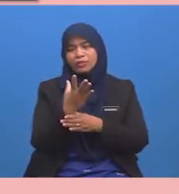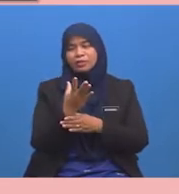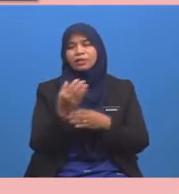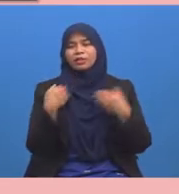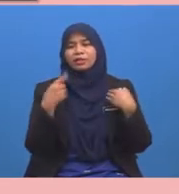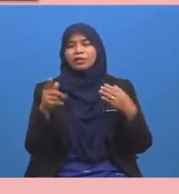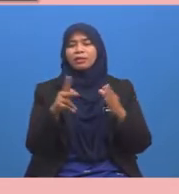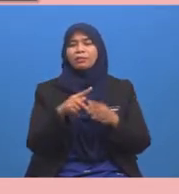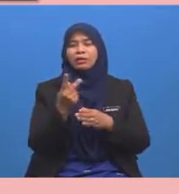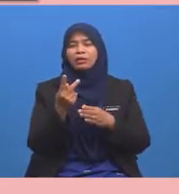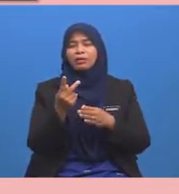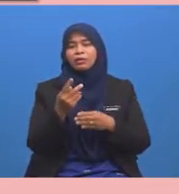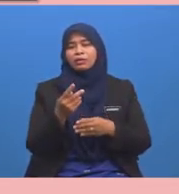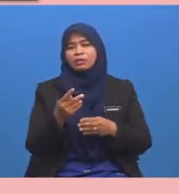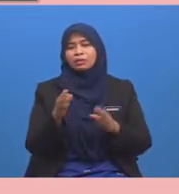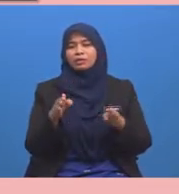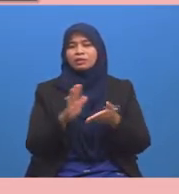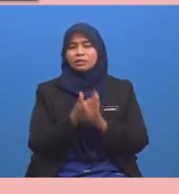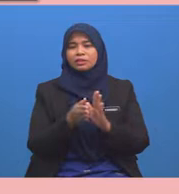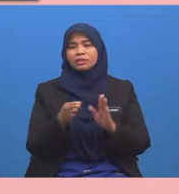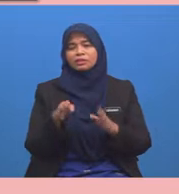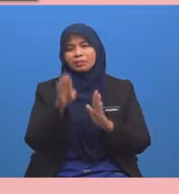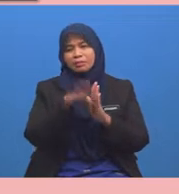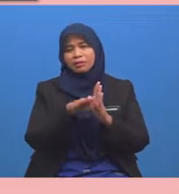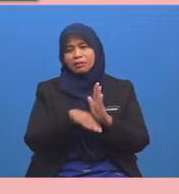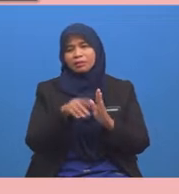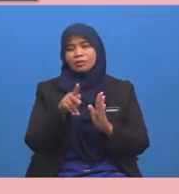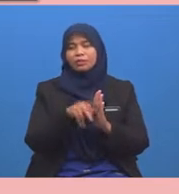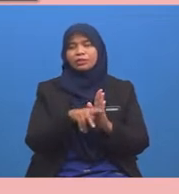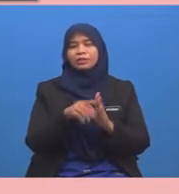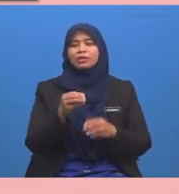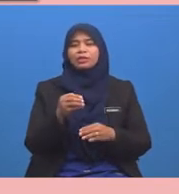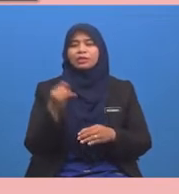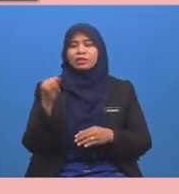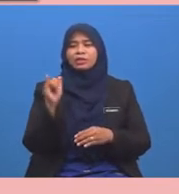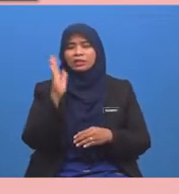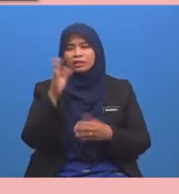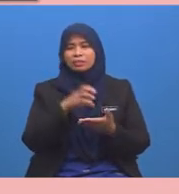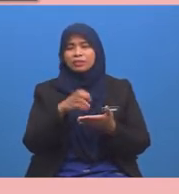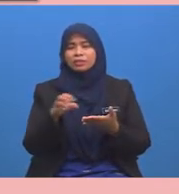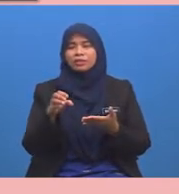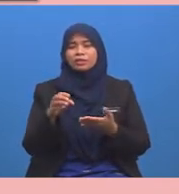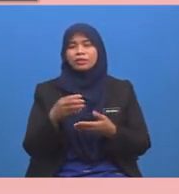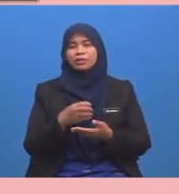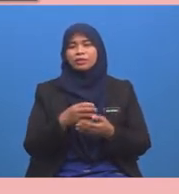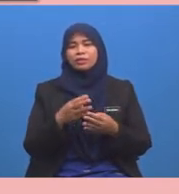berperanan sebagai pengeluar semakin berkurangan. Lalu, ia memusnahkan habitat